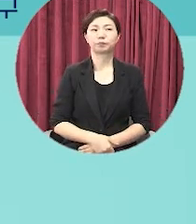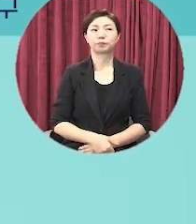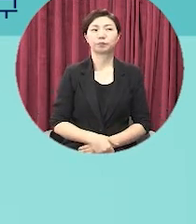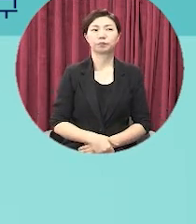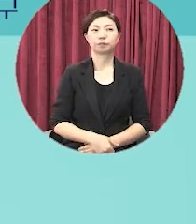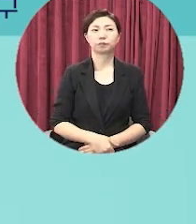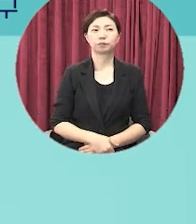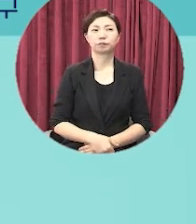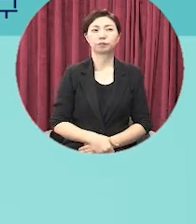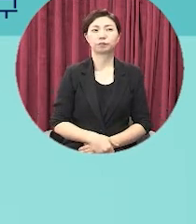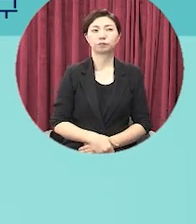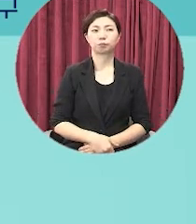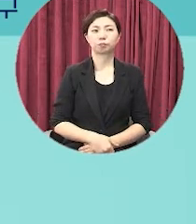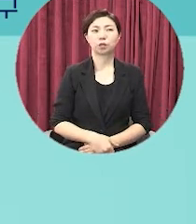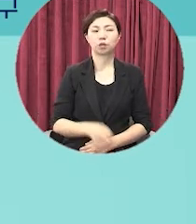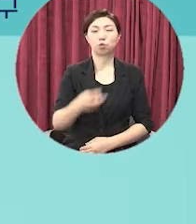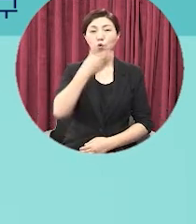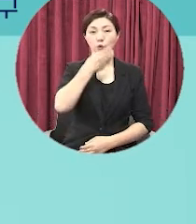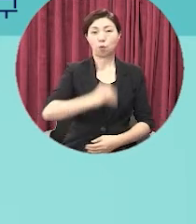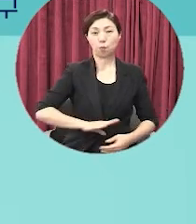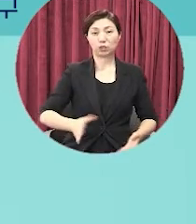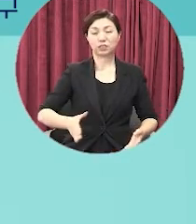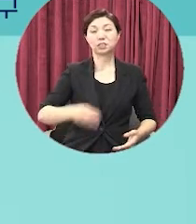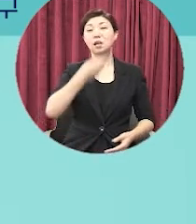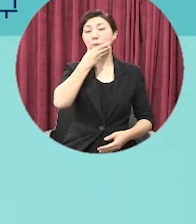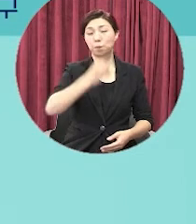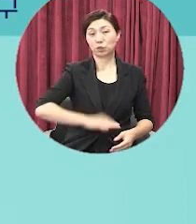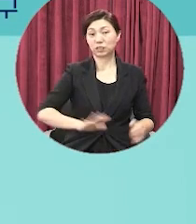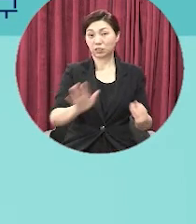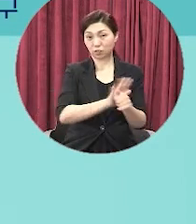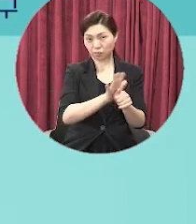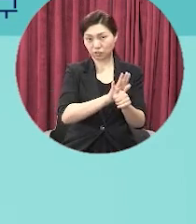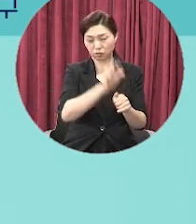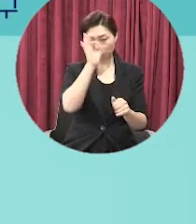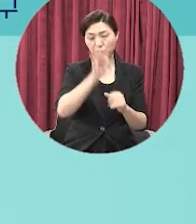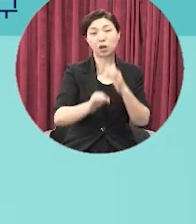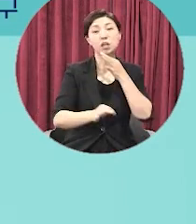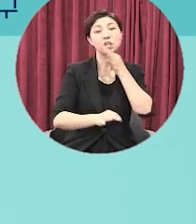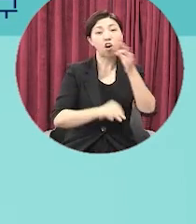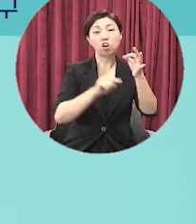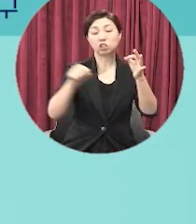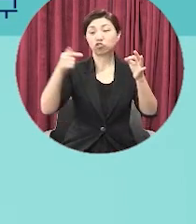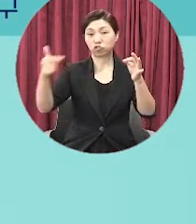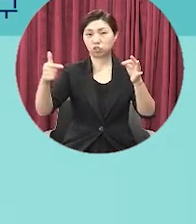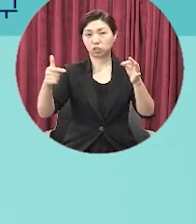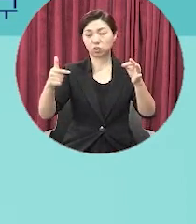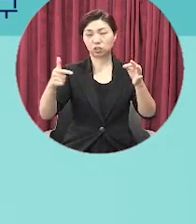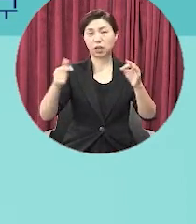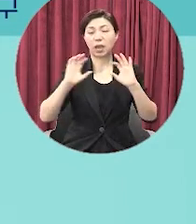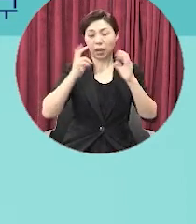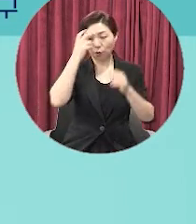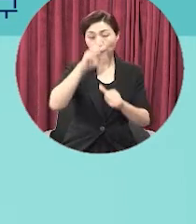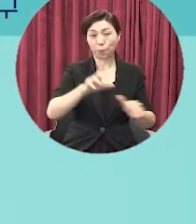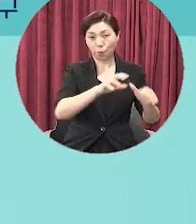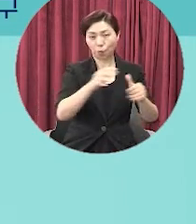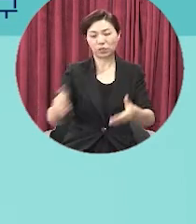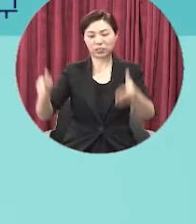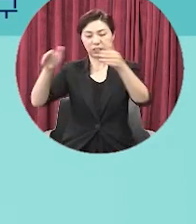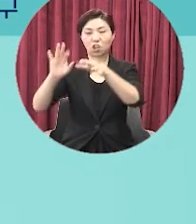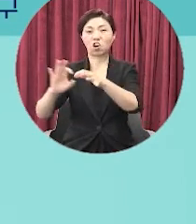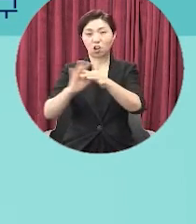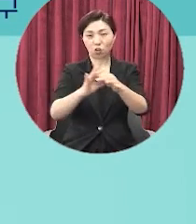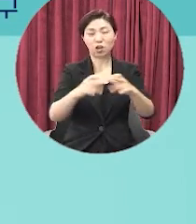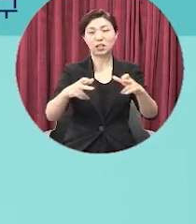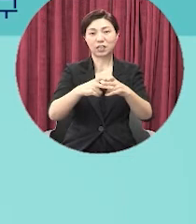또한 복지 서비스를 살펴보면 여기서 6세 에서는 포 6 시설과 연기 그리고 장애아동